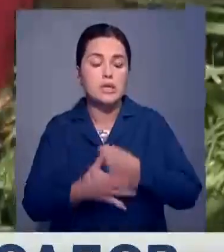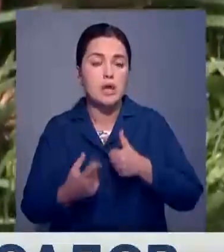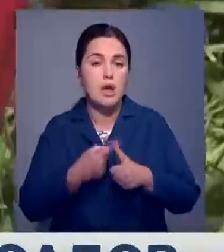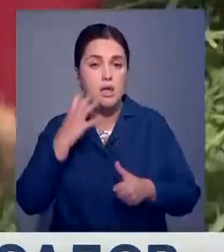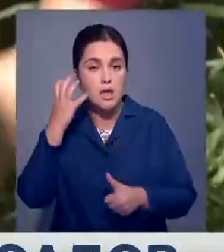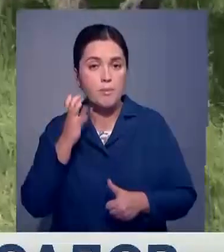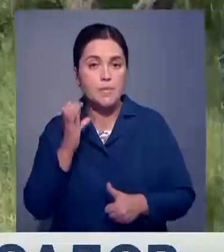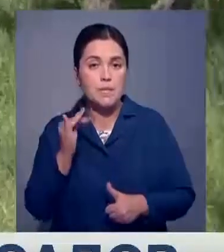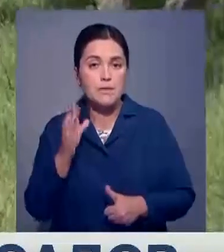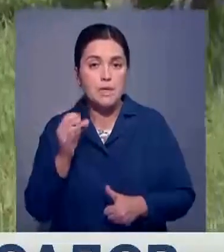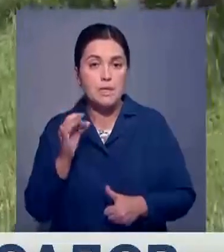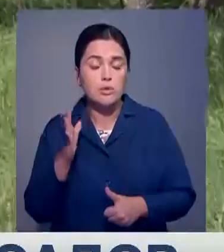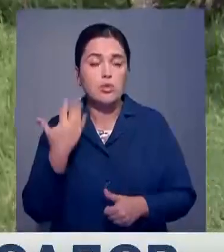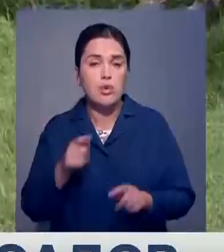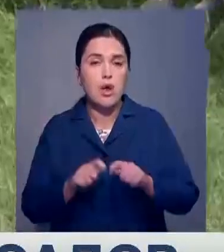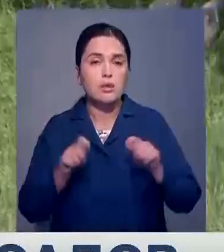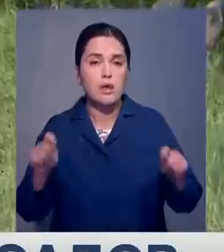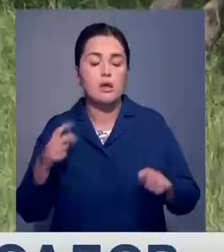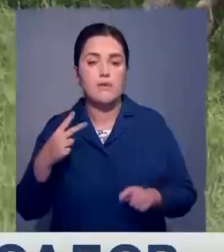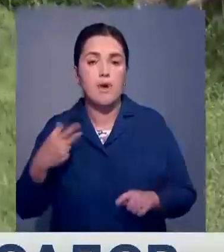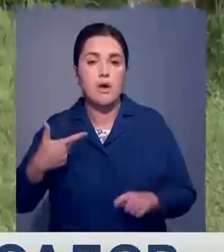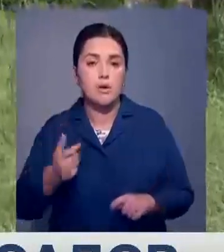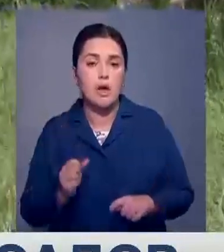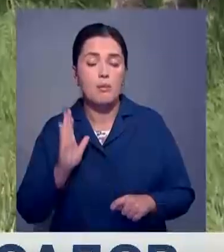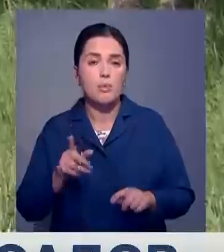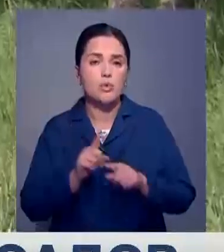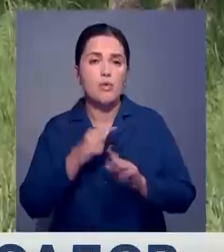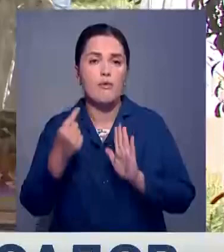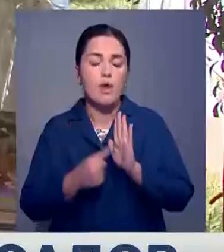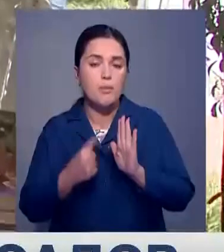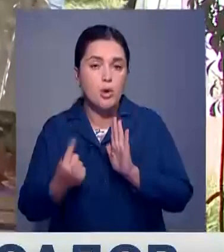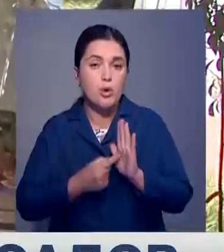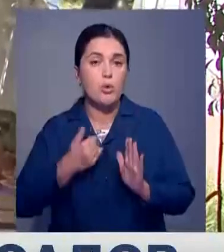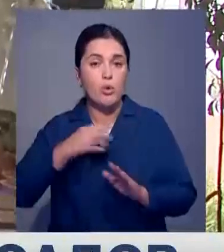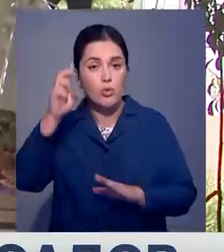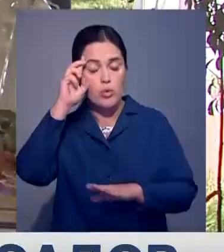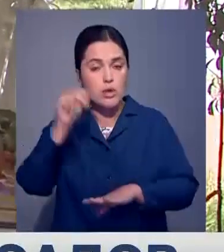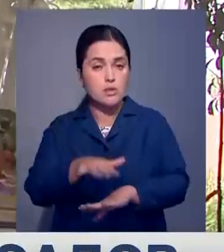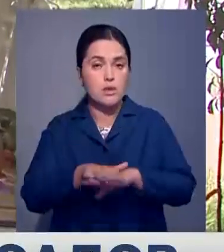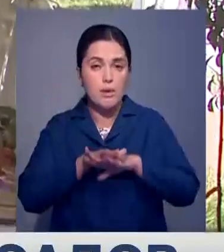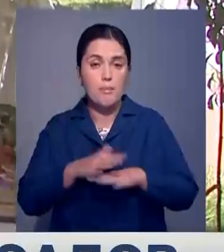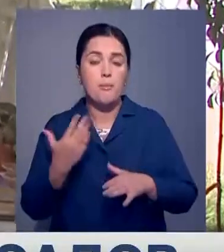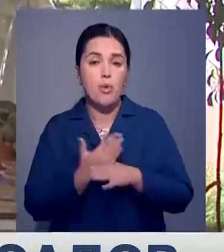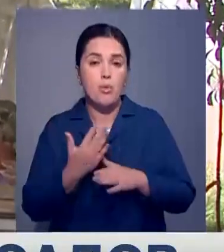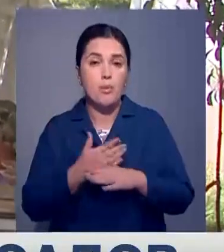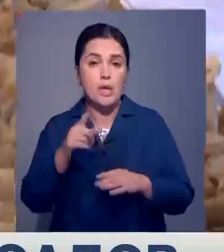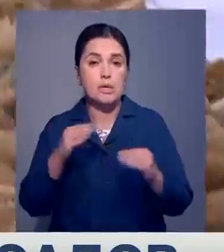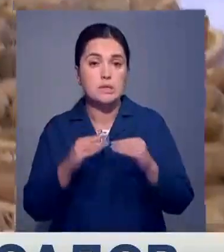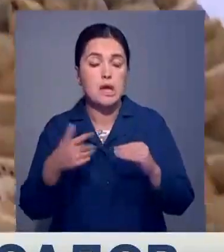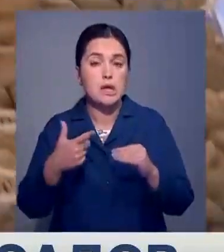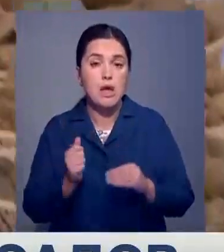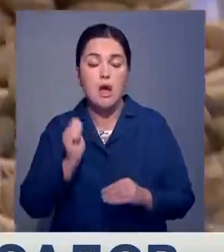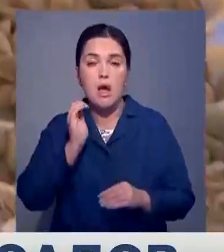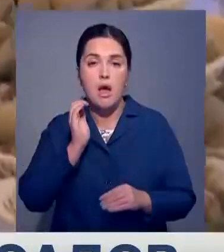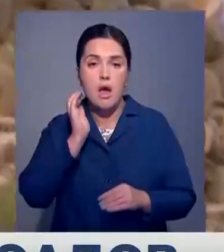20 гектаров уже заложили. Поднимают на встрече садоводы и вопросы господдержки. Танабай Шинтасов на 10 гектарах разводит орехи.